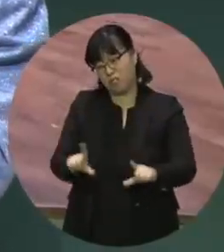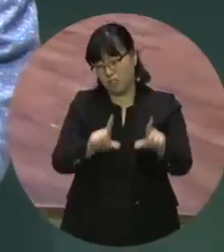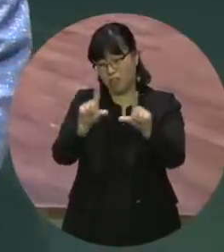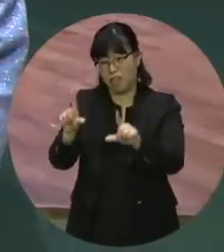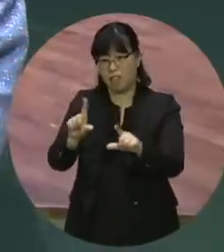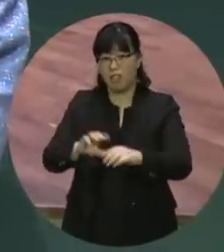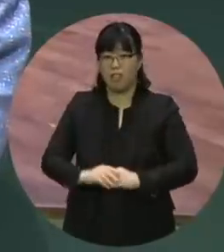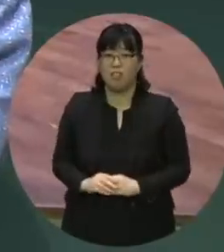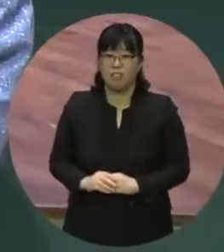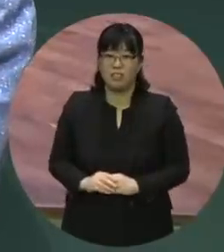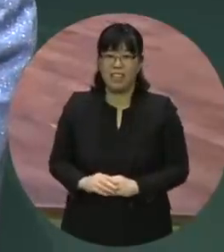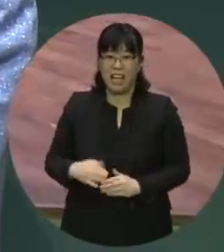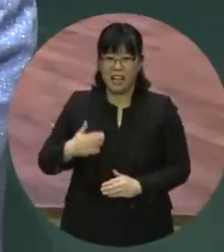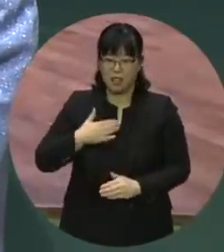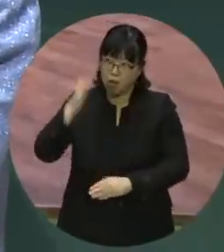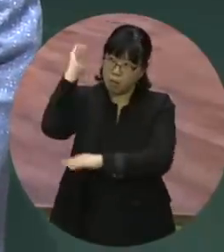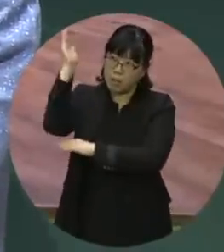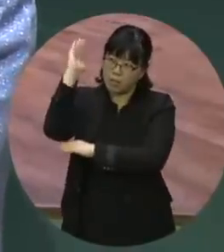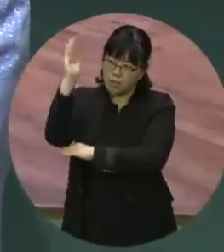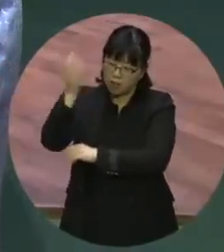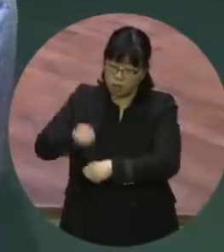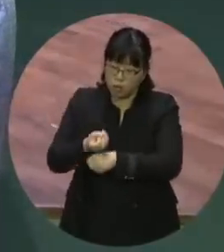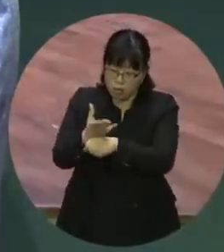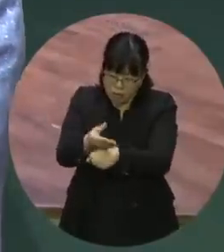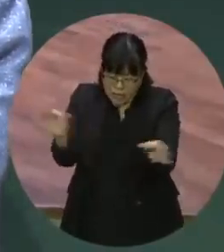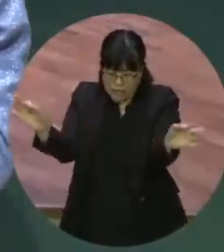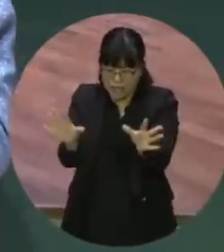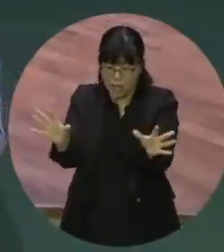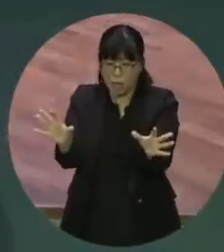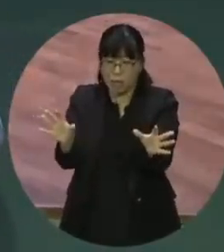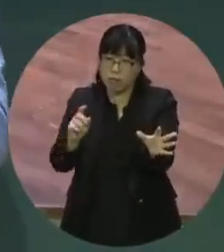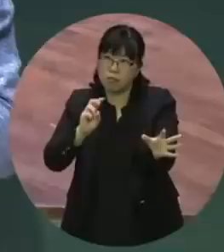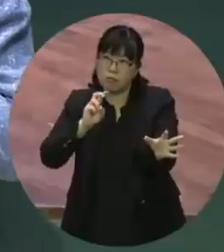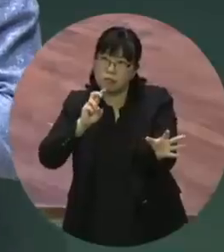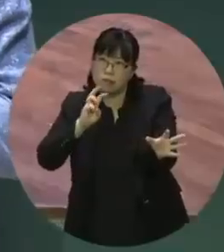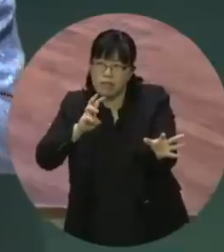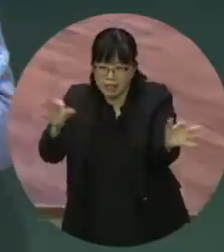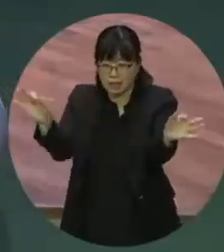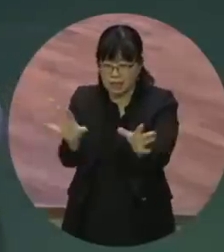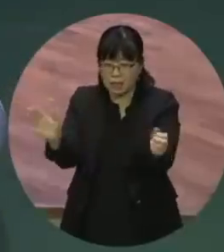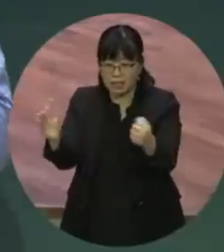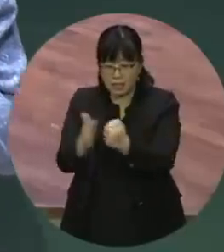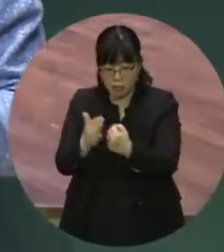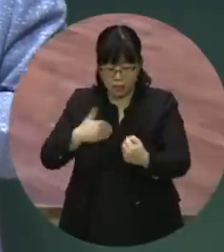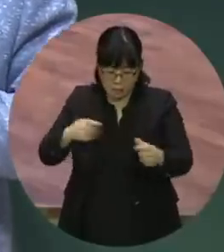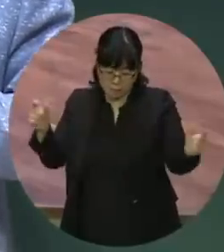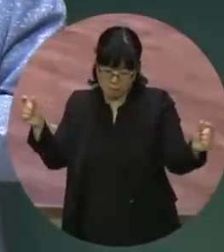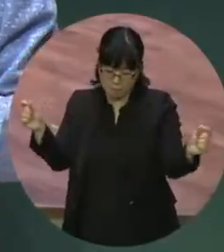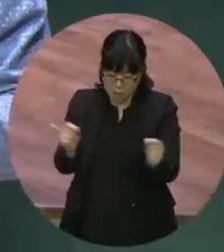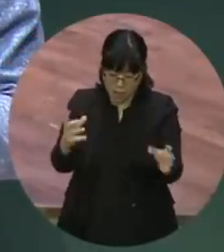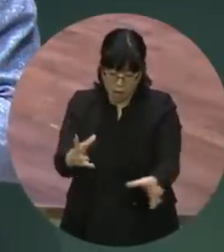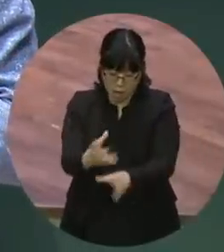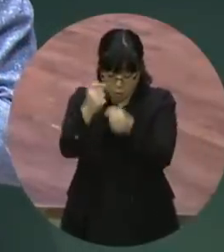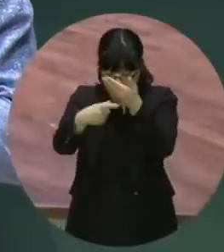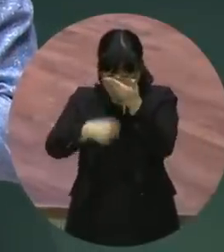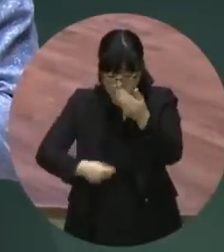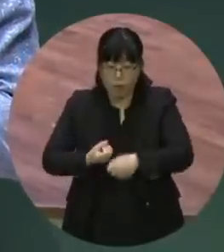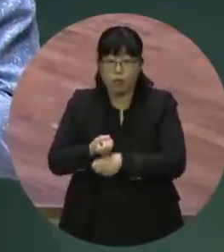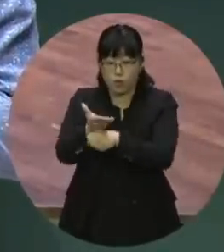시간을 줘야 되기 때문에 여러분이 길게 하지 않겠습니다. 그리스도 예수의 마음을